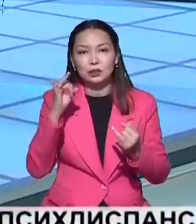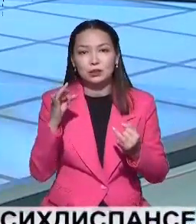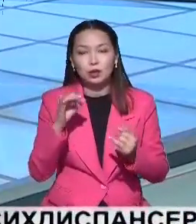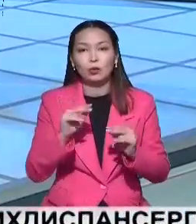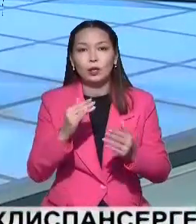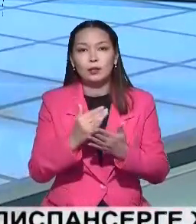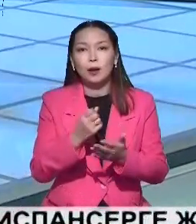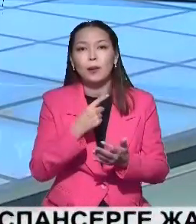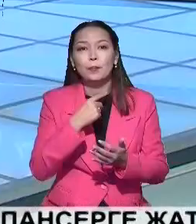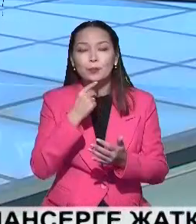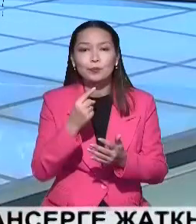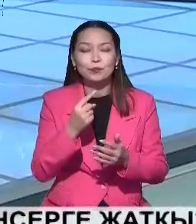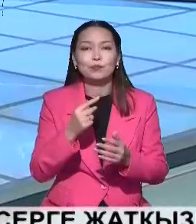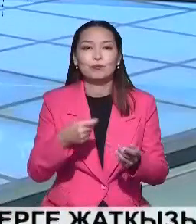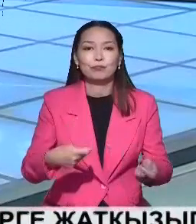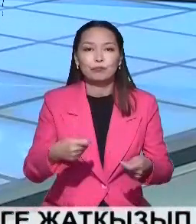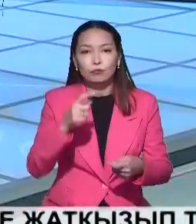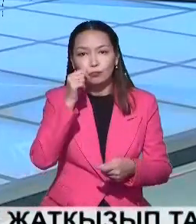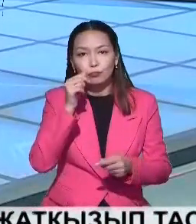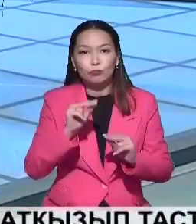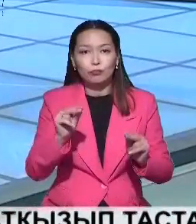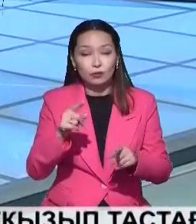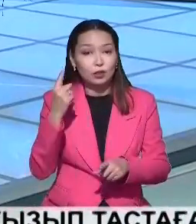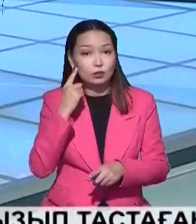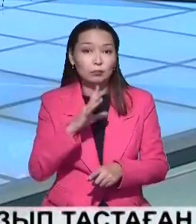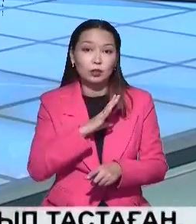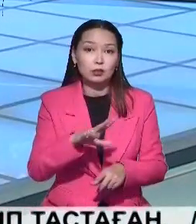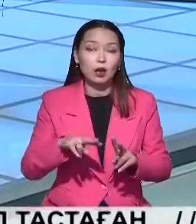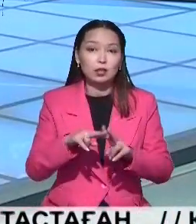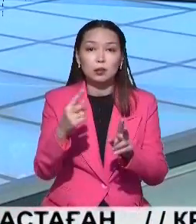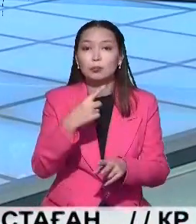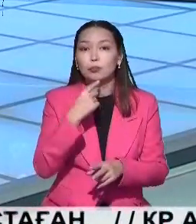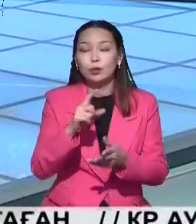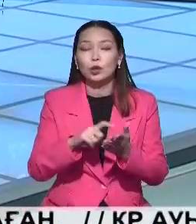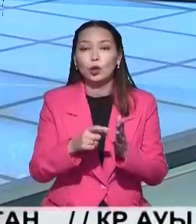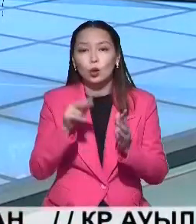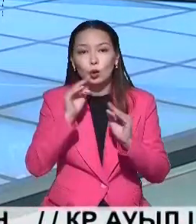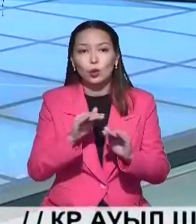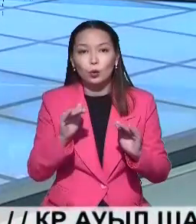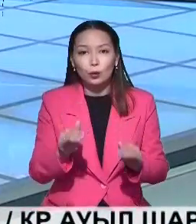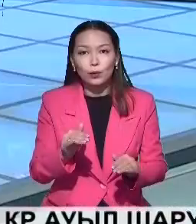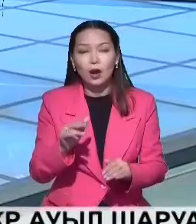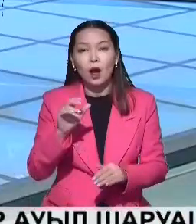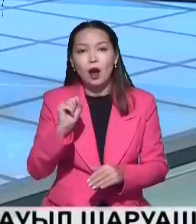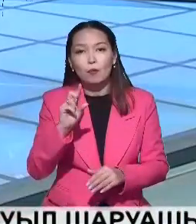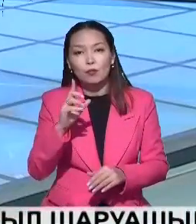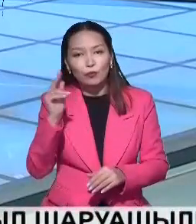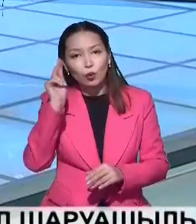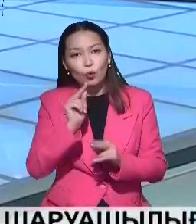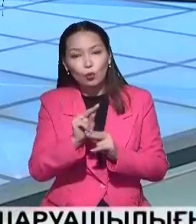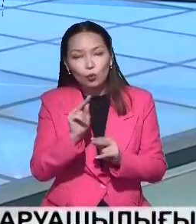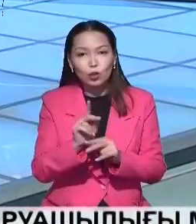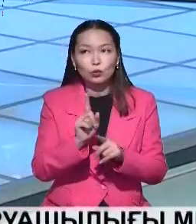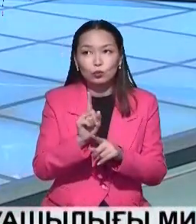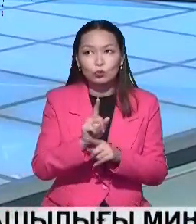сыныпқа жетекшілік ететін ер мұғалім туралы естідіңіз бе? Астанада бірінші сынып оқушыларына әріп пен сан үйретіп жүрген ағай бар.